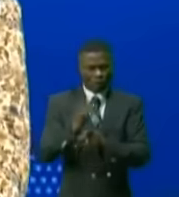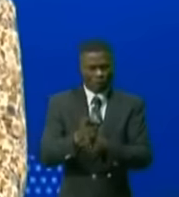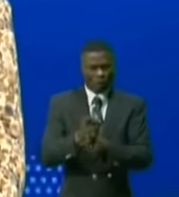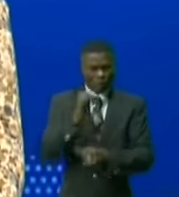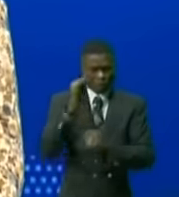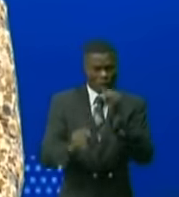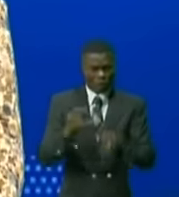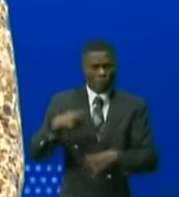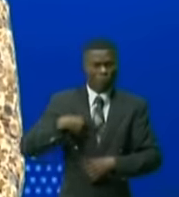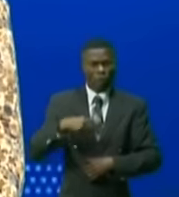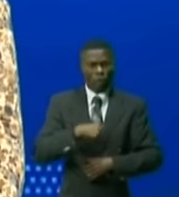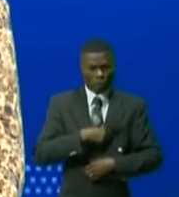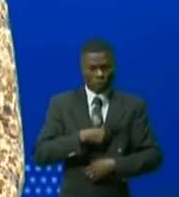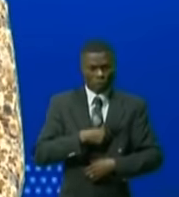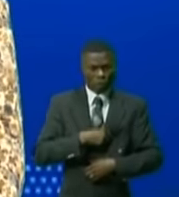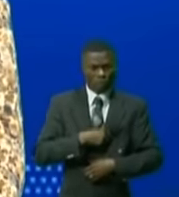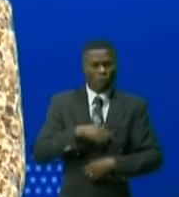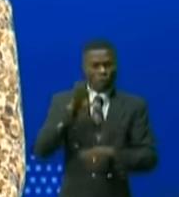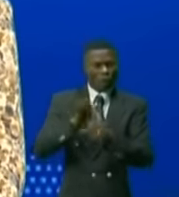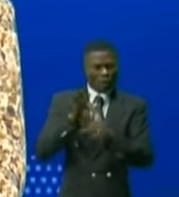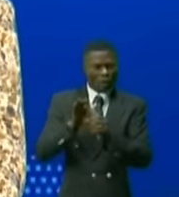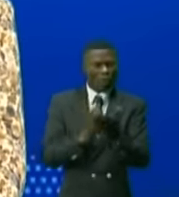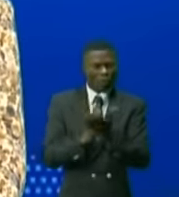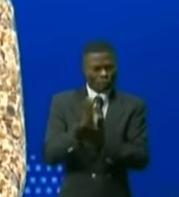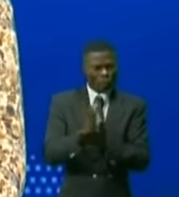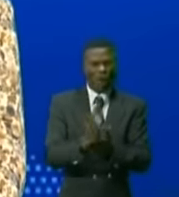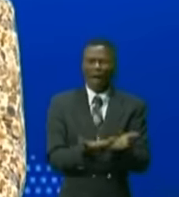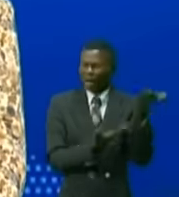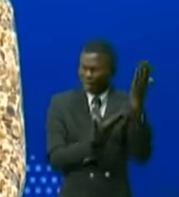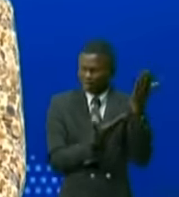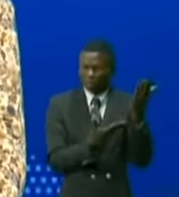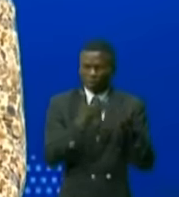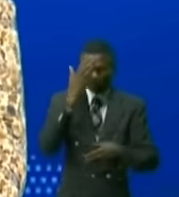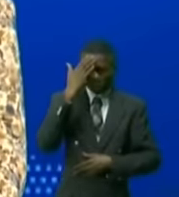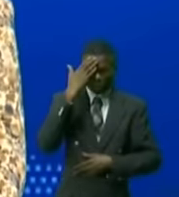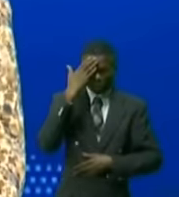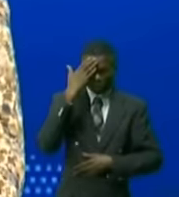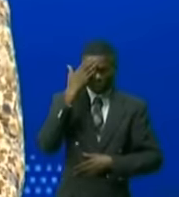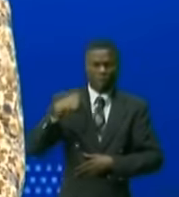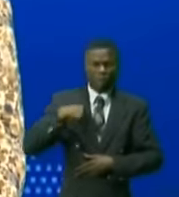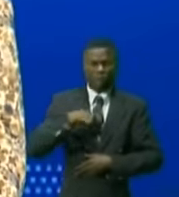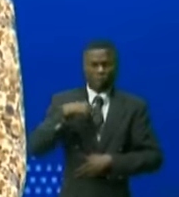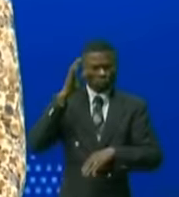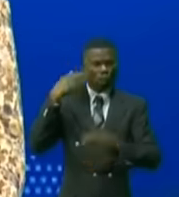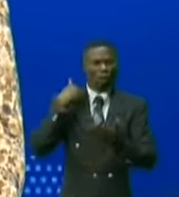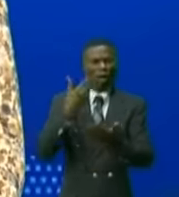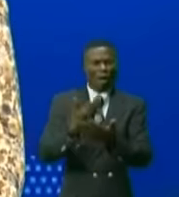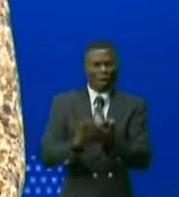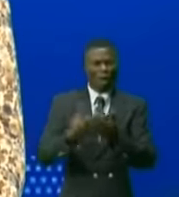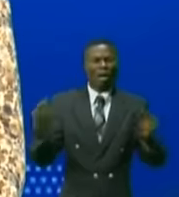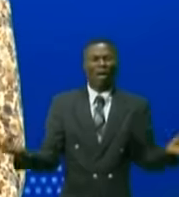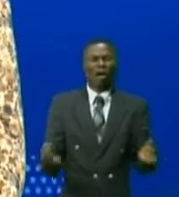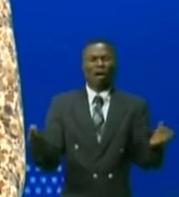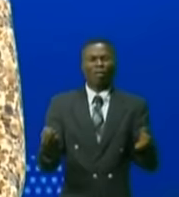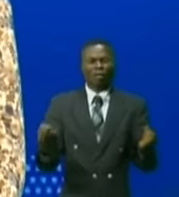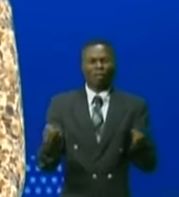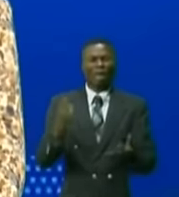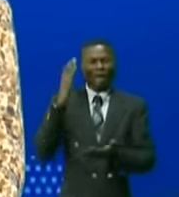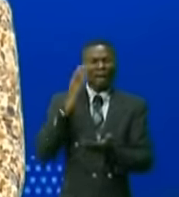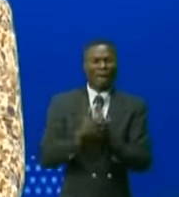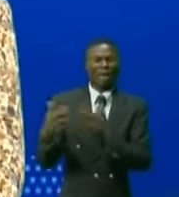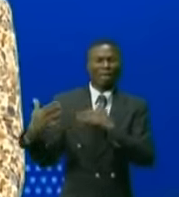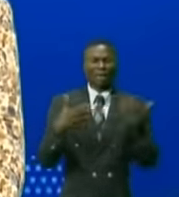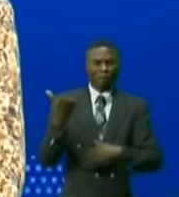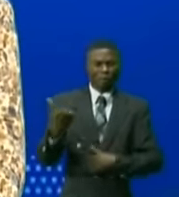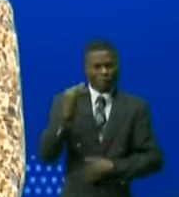si nous faisons le bon vote utile, on sait qu'on va arriver à juguler cette situation-là. Mais si